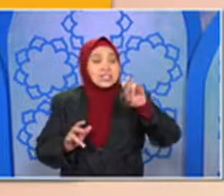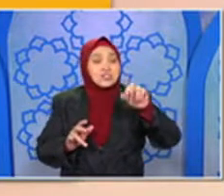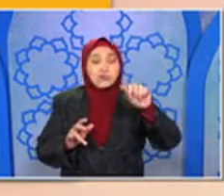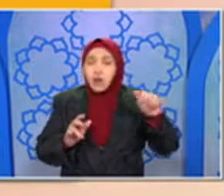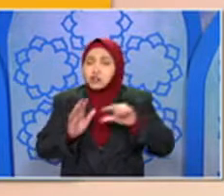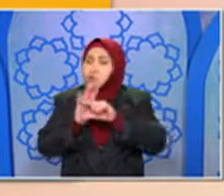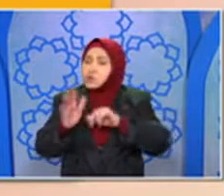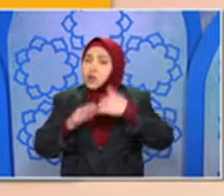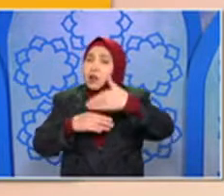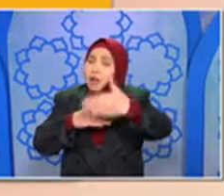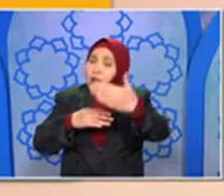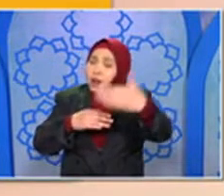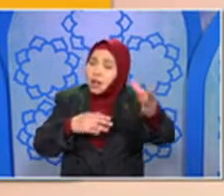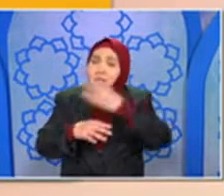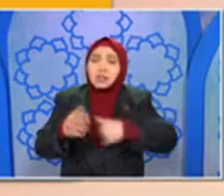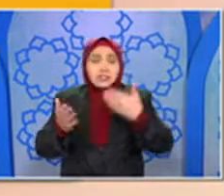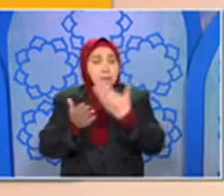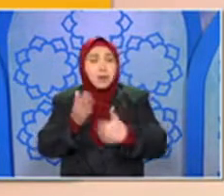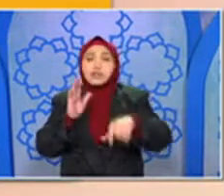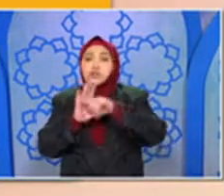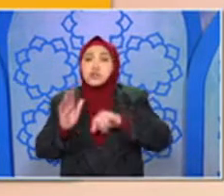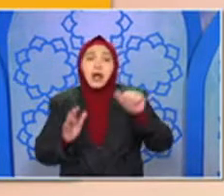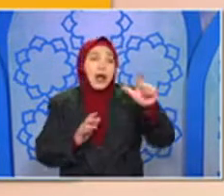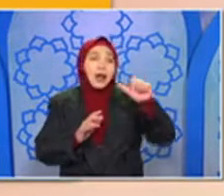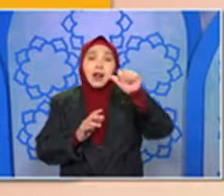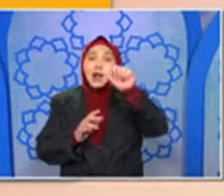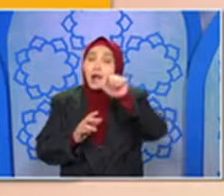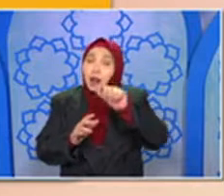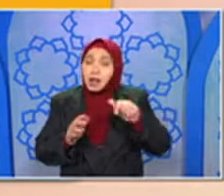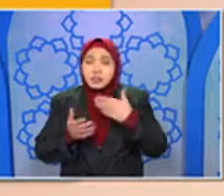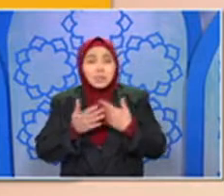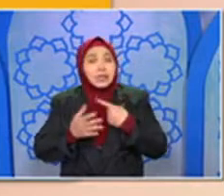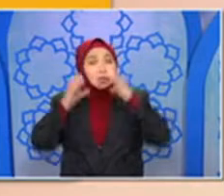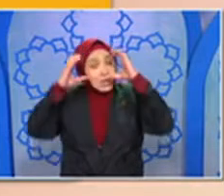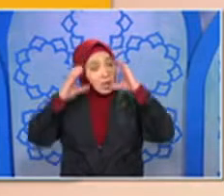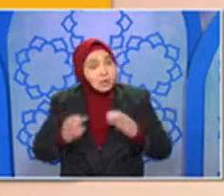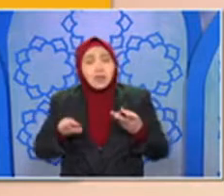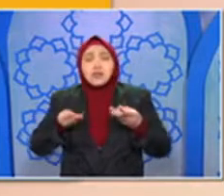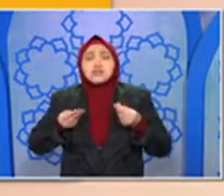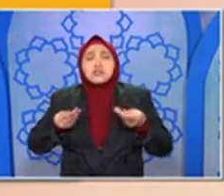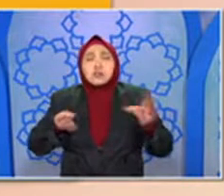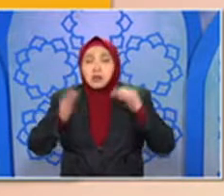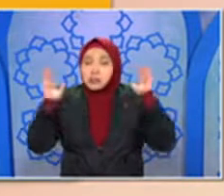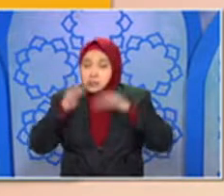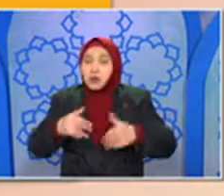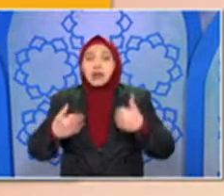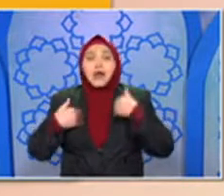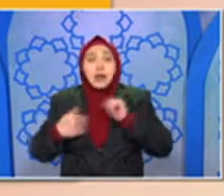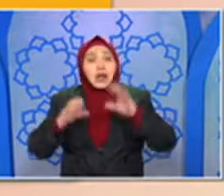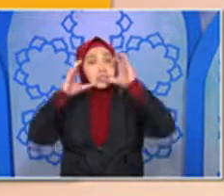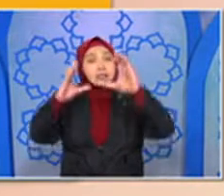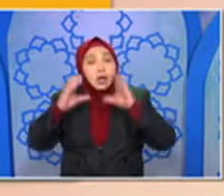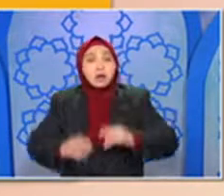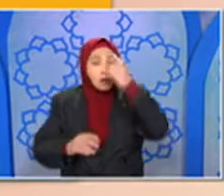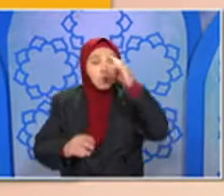surah-surah seterusnya sehingga surah Al-A'la. Sehinggakan kita makin yakin zikir dan solat adalah cara untuk